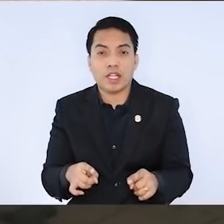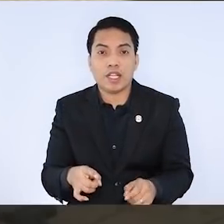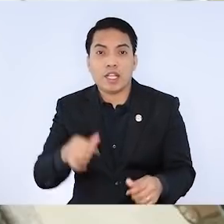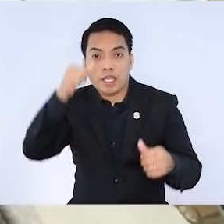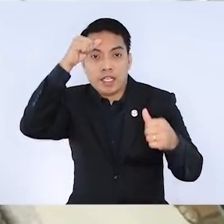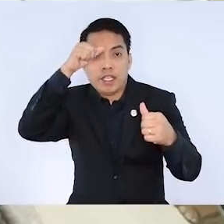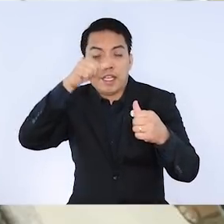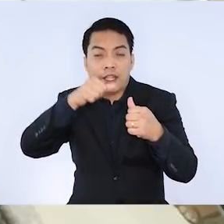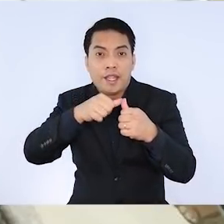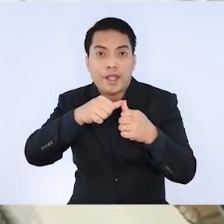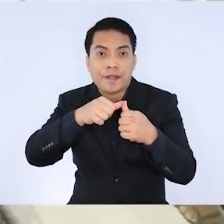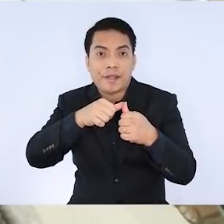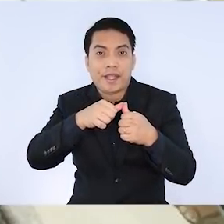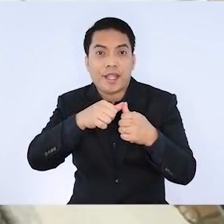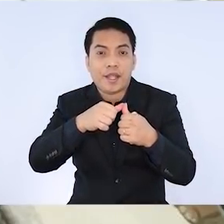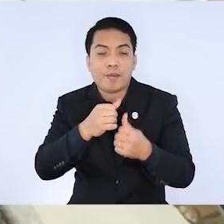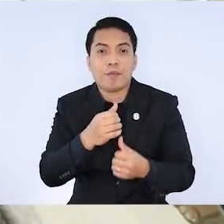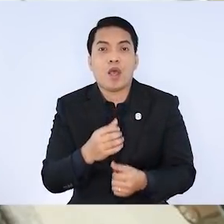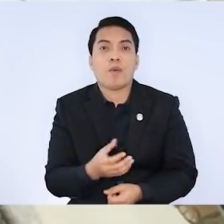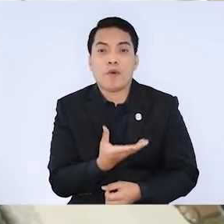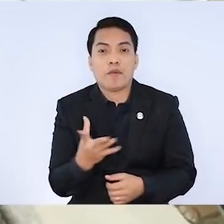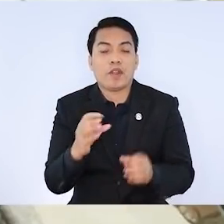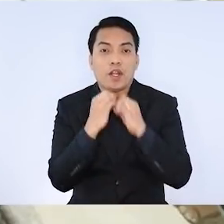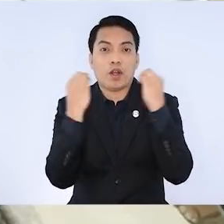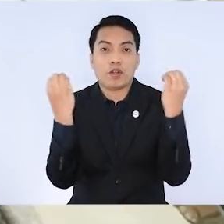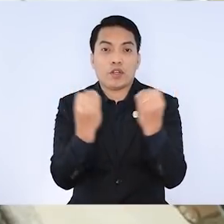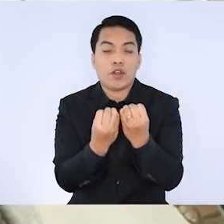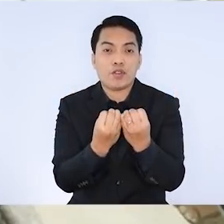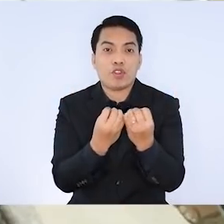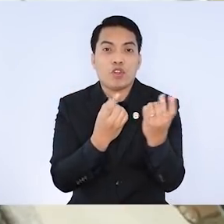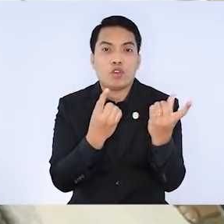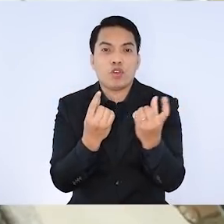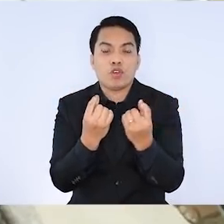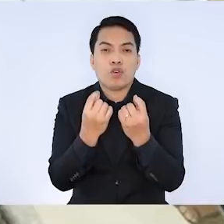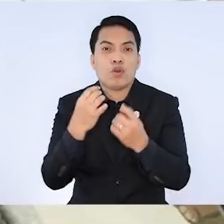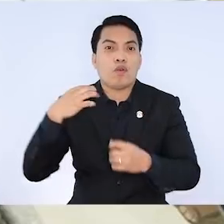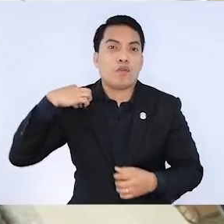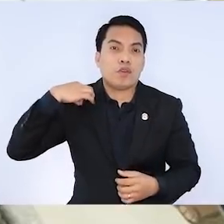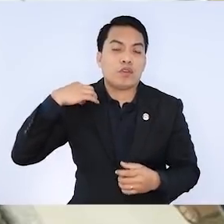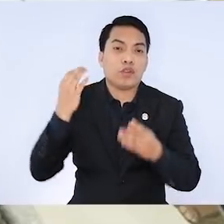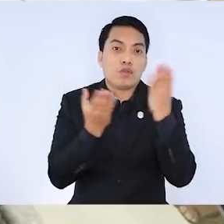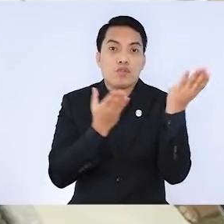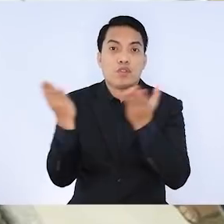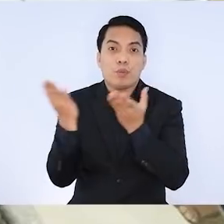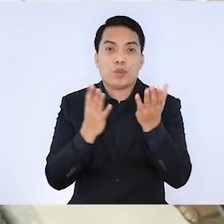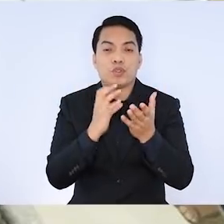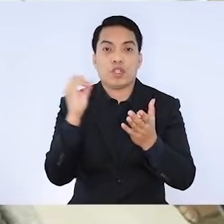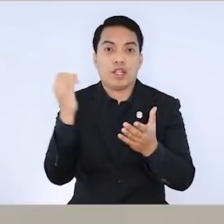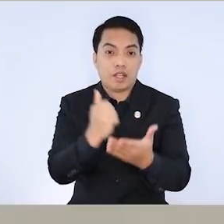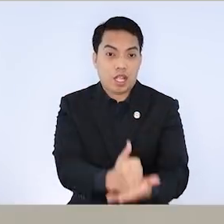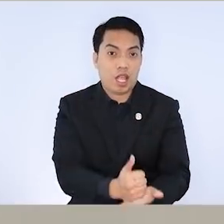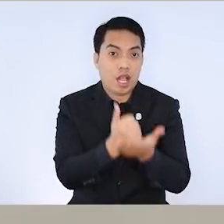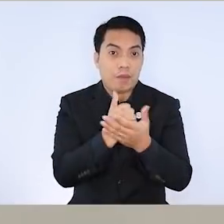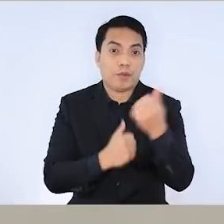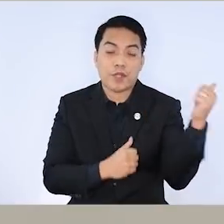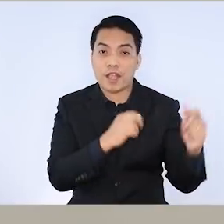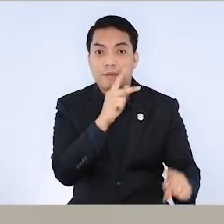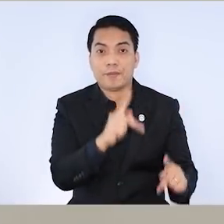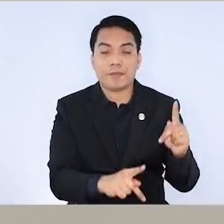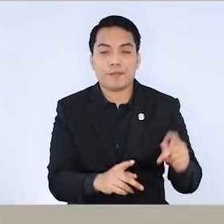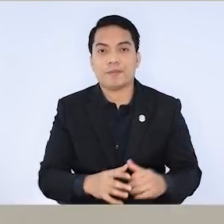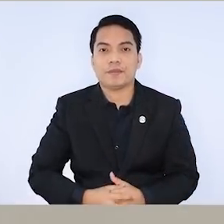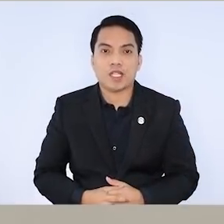at adhikain ng kanilang kapisanan na magawa ang voluntaryong serbisyo at pagtulong sa kapwa. Bukod po sa